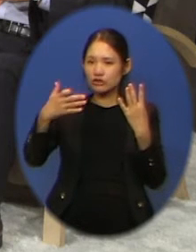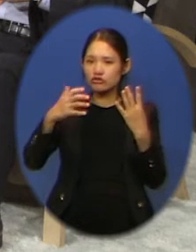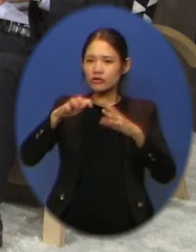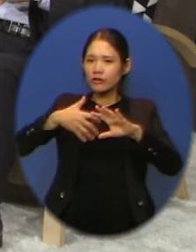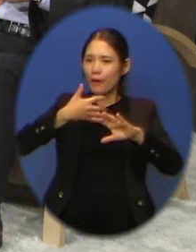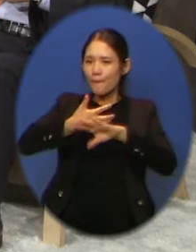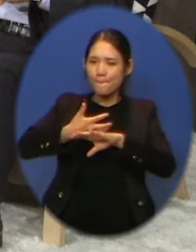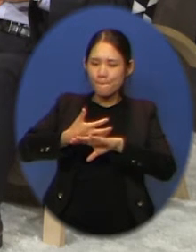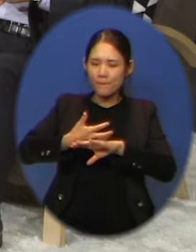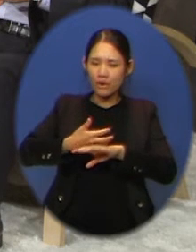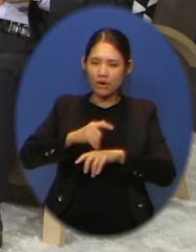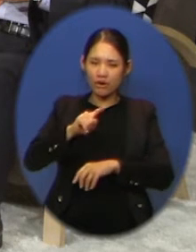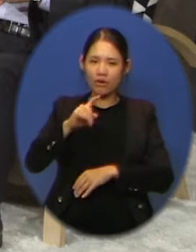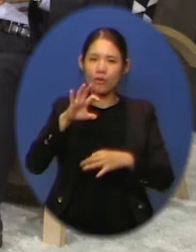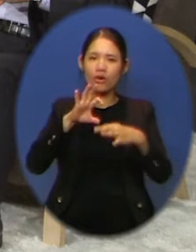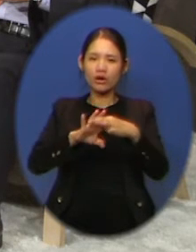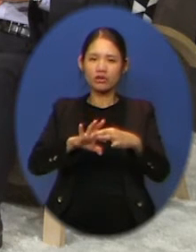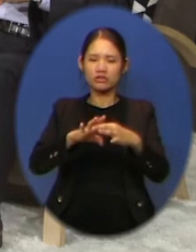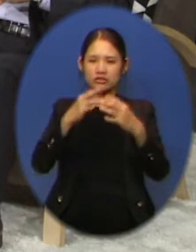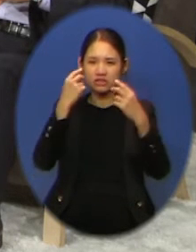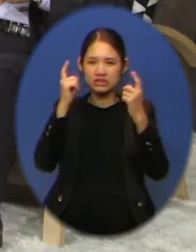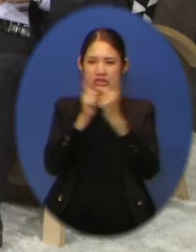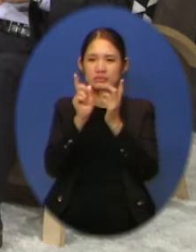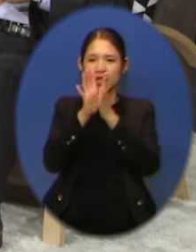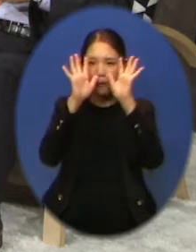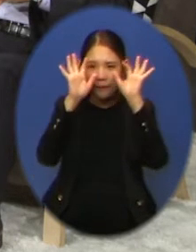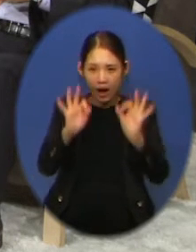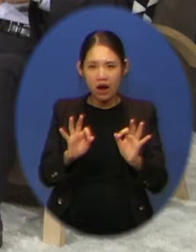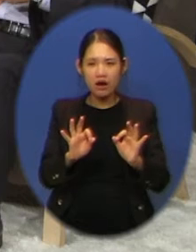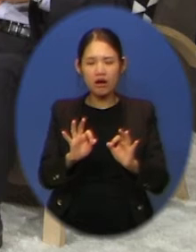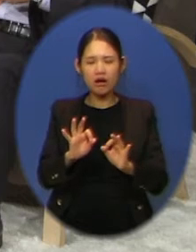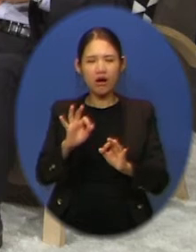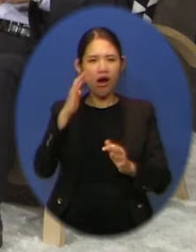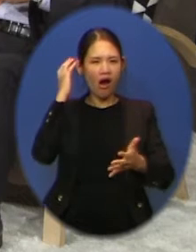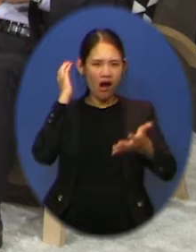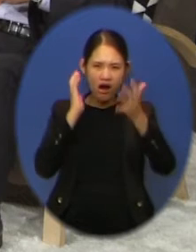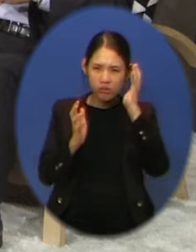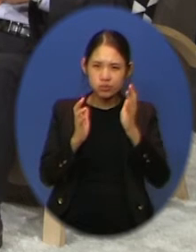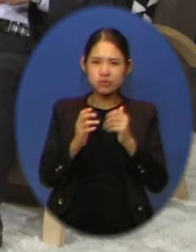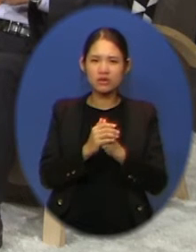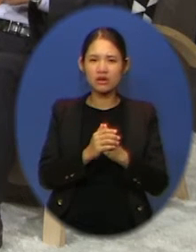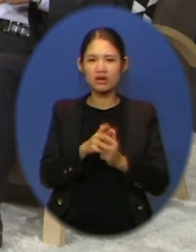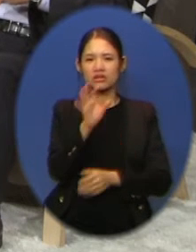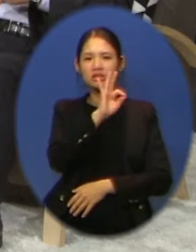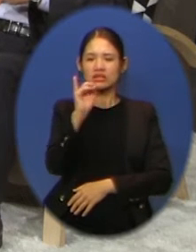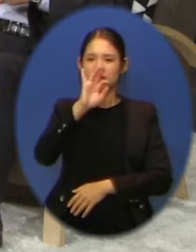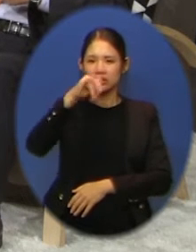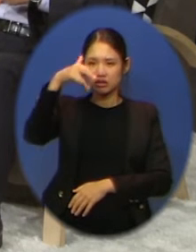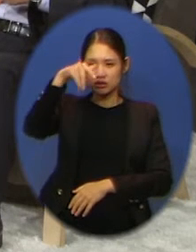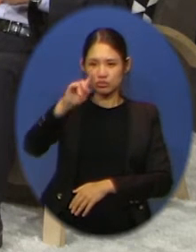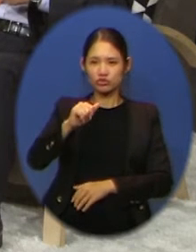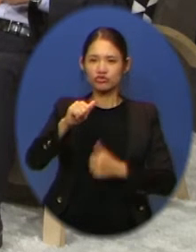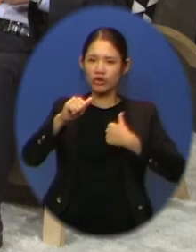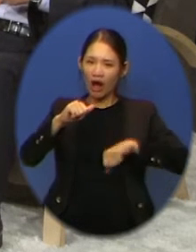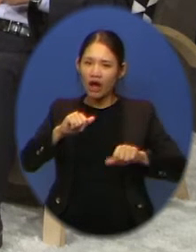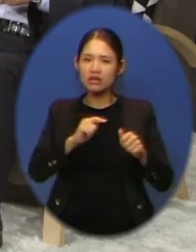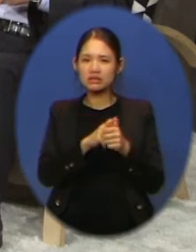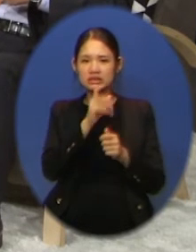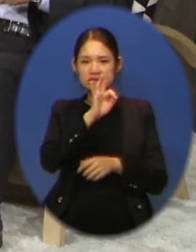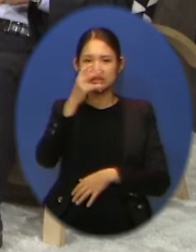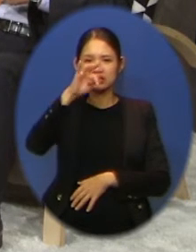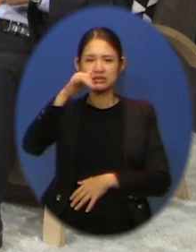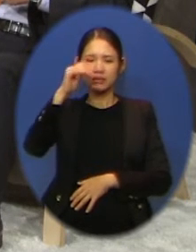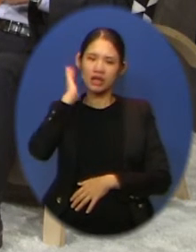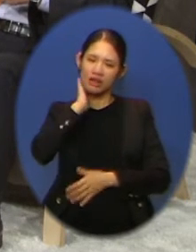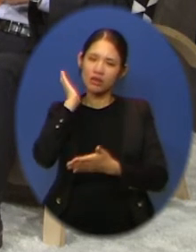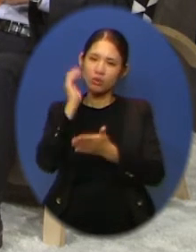봤습니다. 예. 개판했었어요. 그때 이강석이라고 이기봉의 아들이. 이기봉의 아들이 예, 예. 이승만 대통령의 양자로